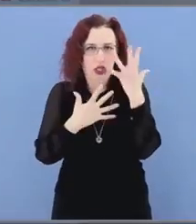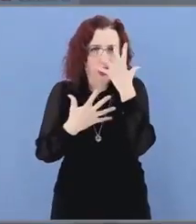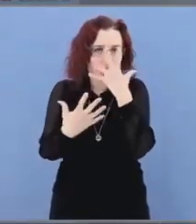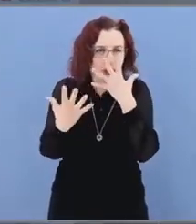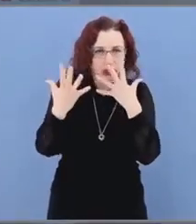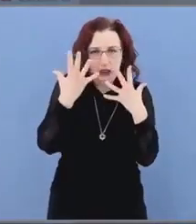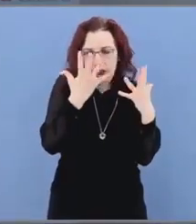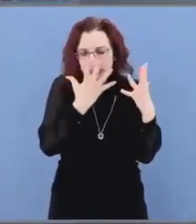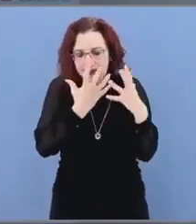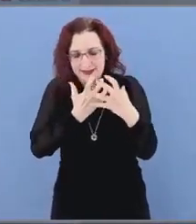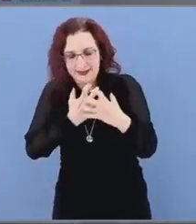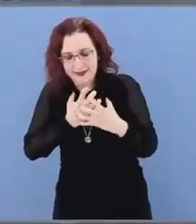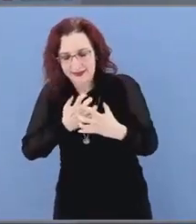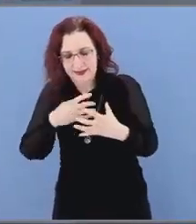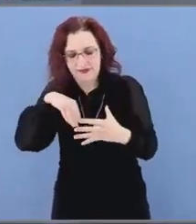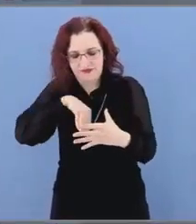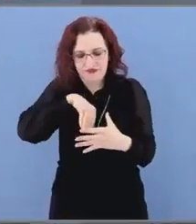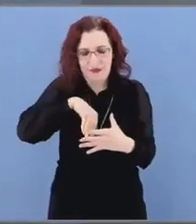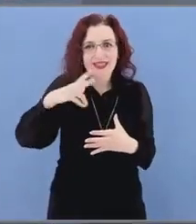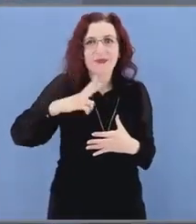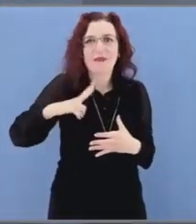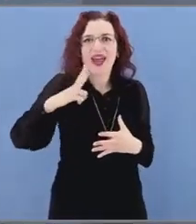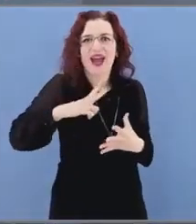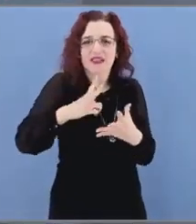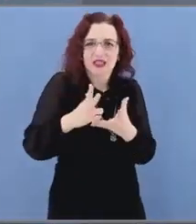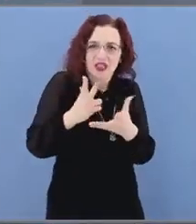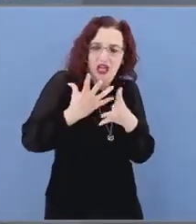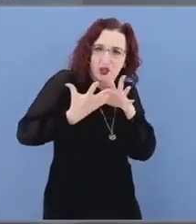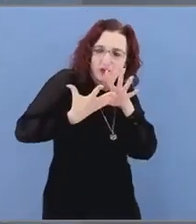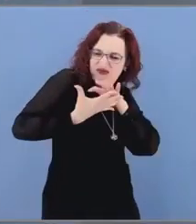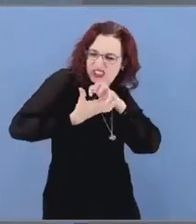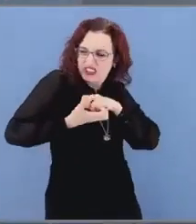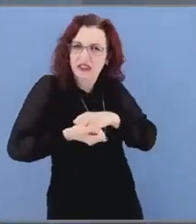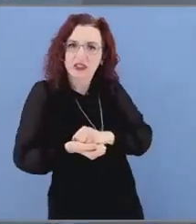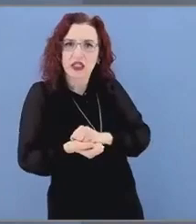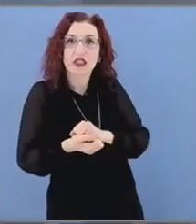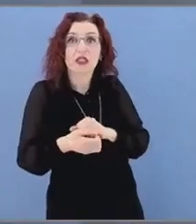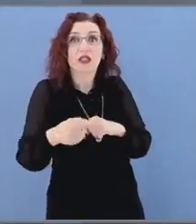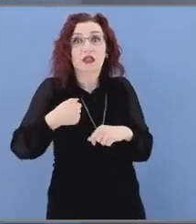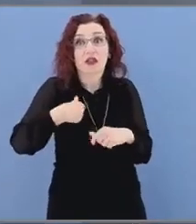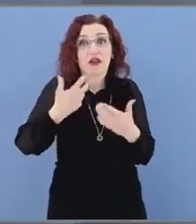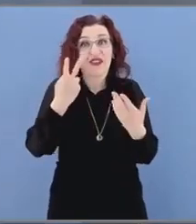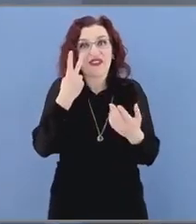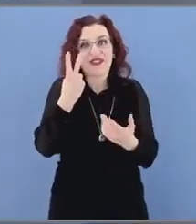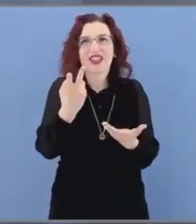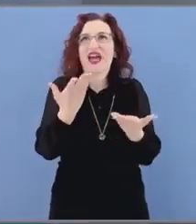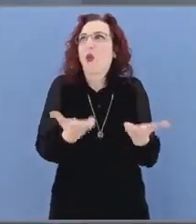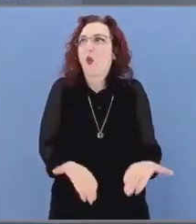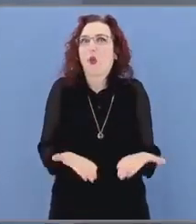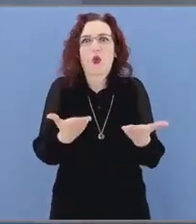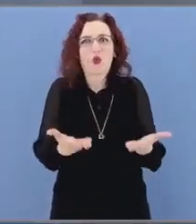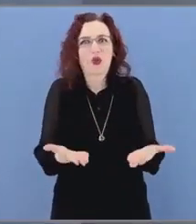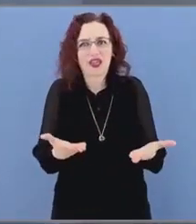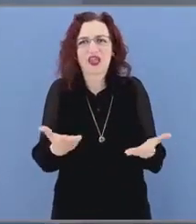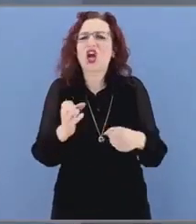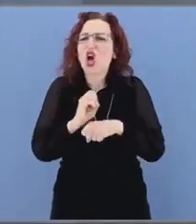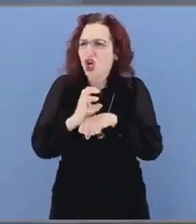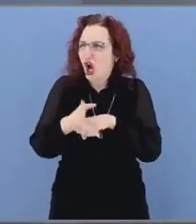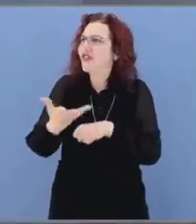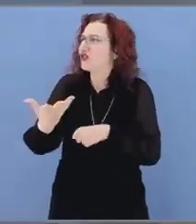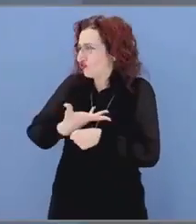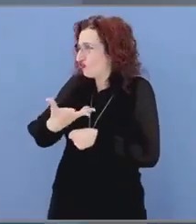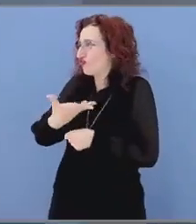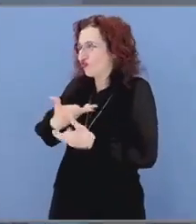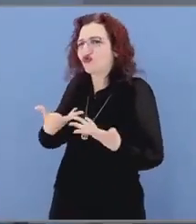il sentimento della speranza, e invece rivedersi qui per dire che malgrado il Covid, malgrado il